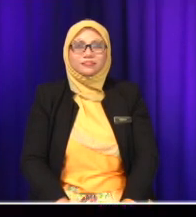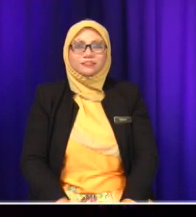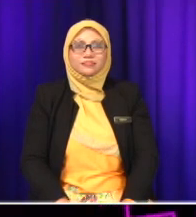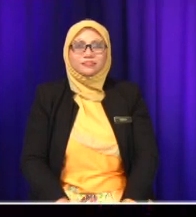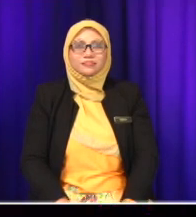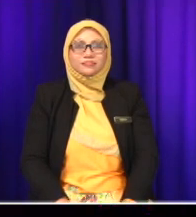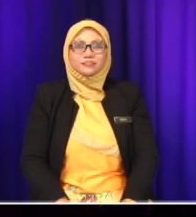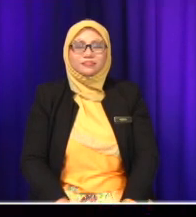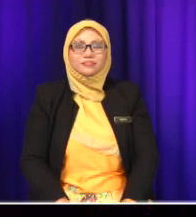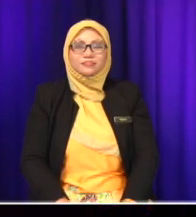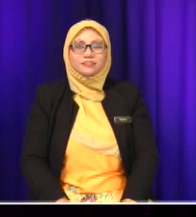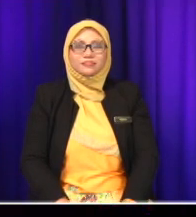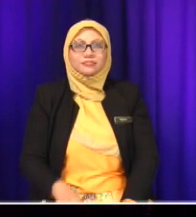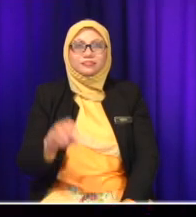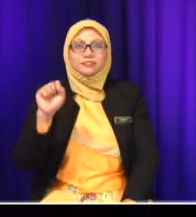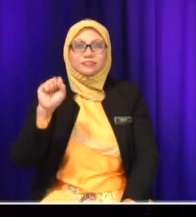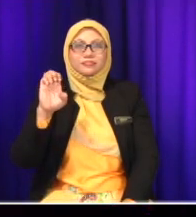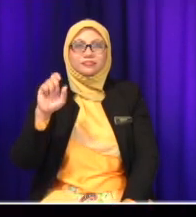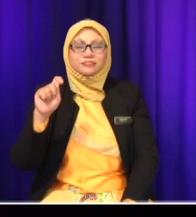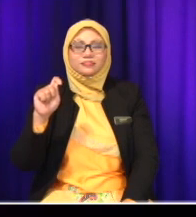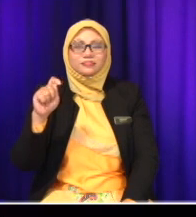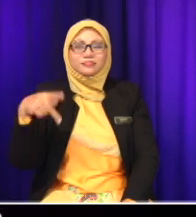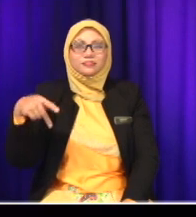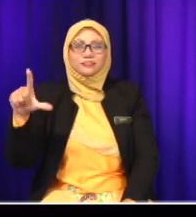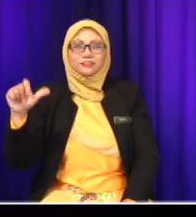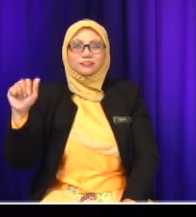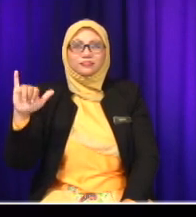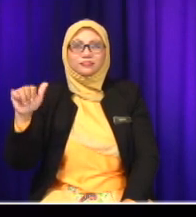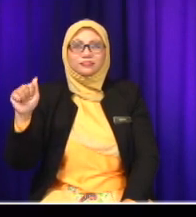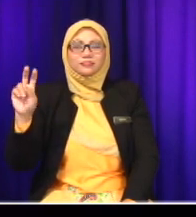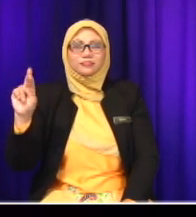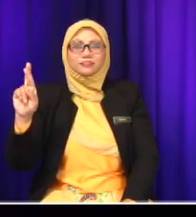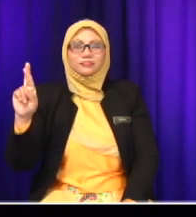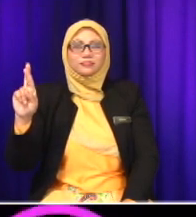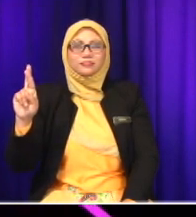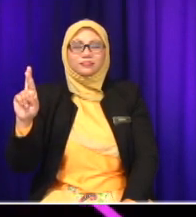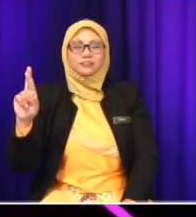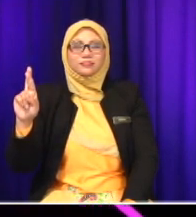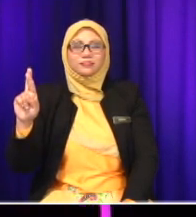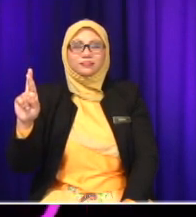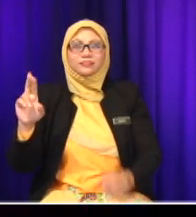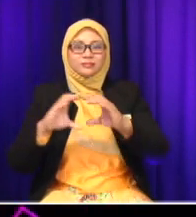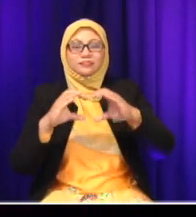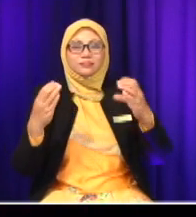silakanz set pelayar set pelayar okey dikategorikan sebagai alat apa tu Masus